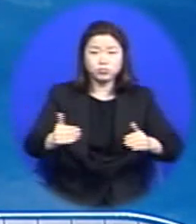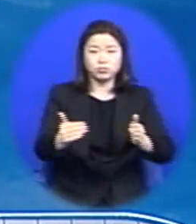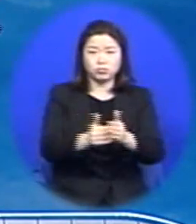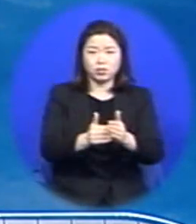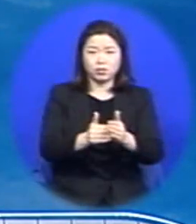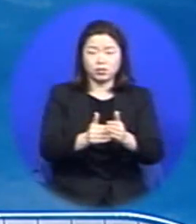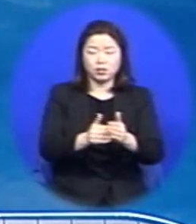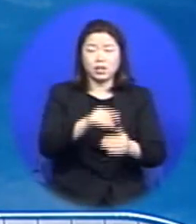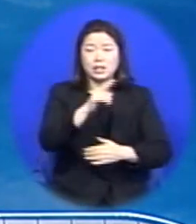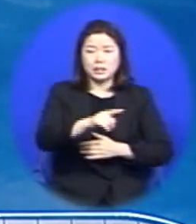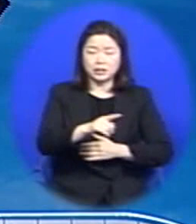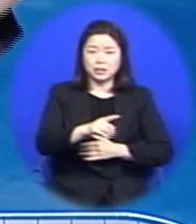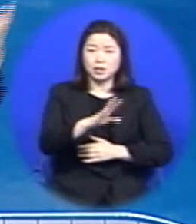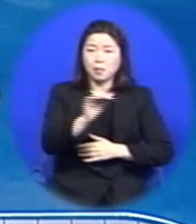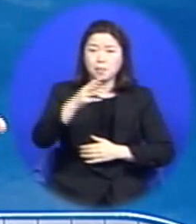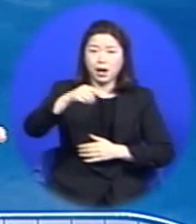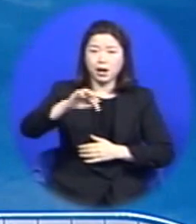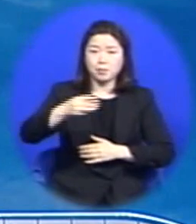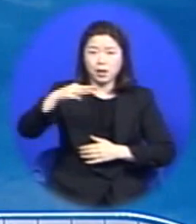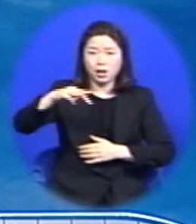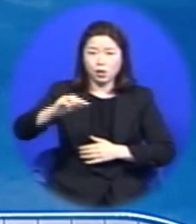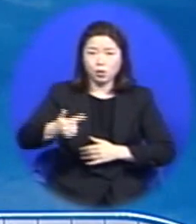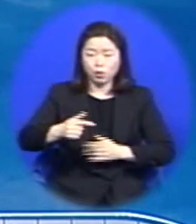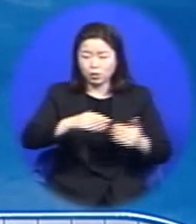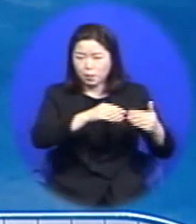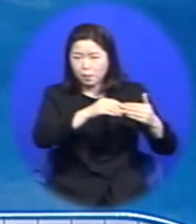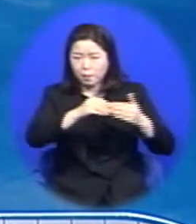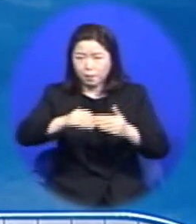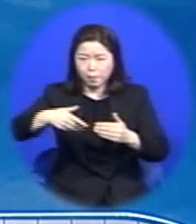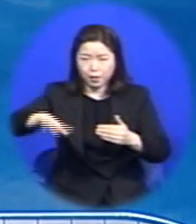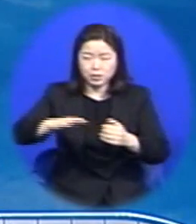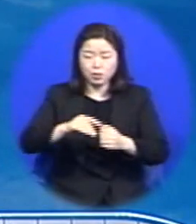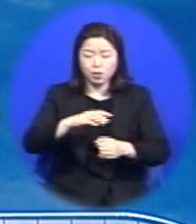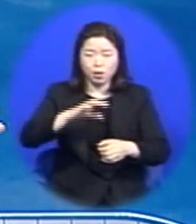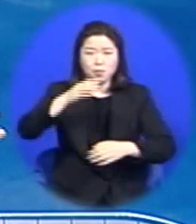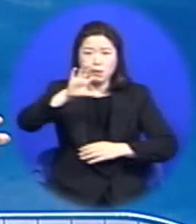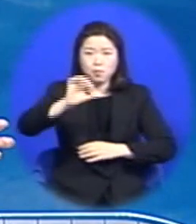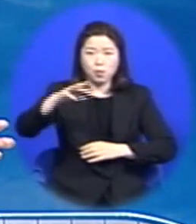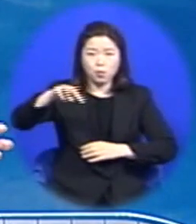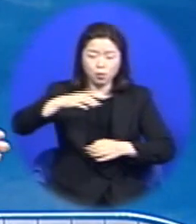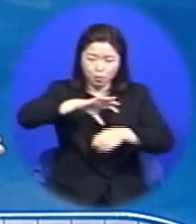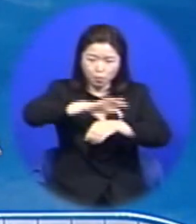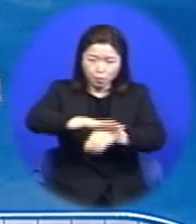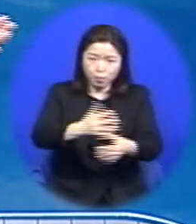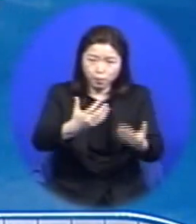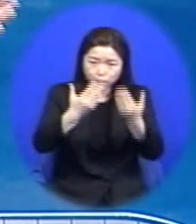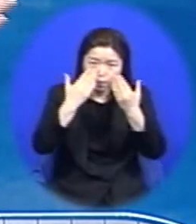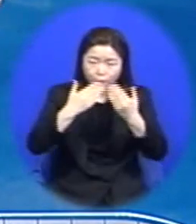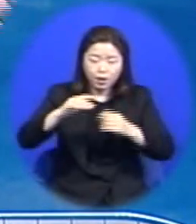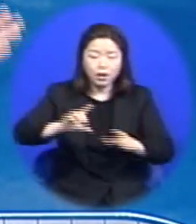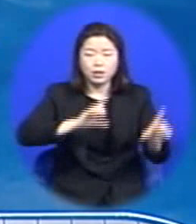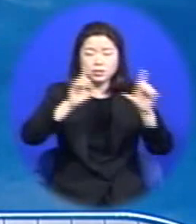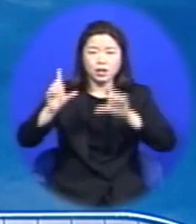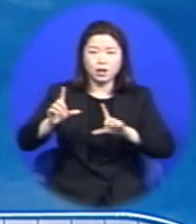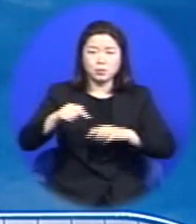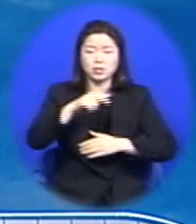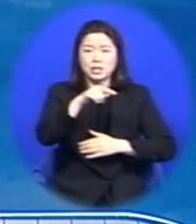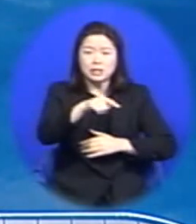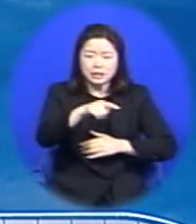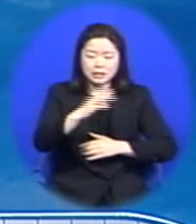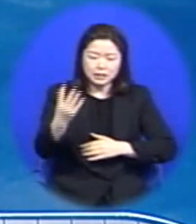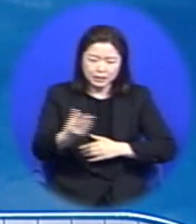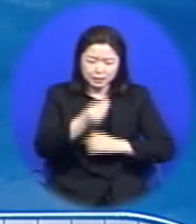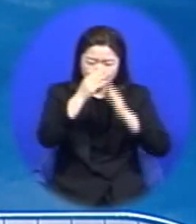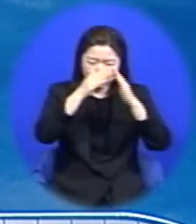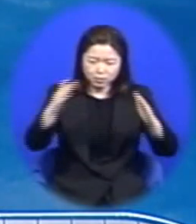그들은 바벨론 끌려가서 거기 포로 생활하면서 그발강가에서 성전을 기억하면서